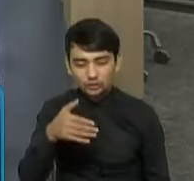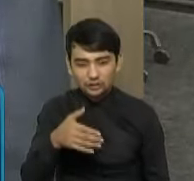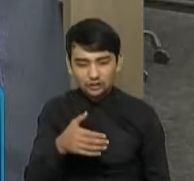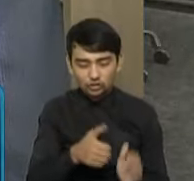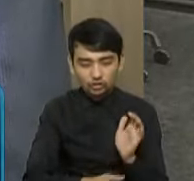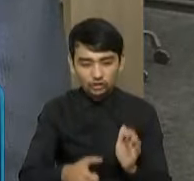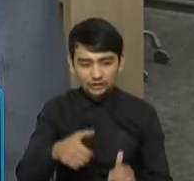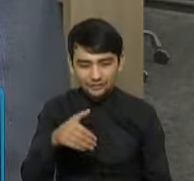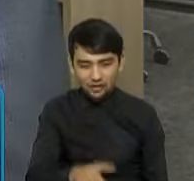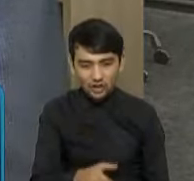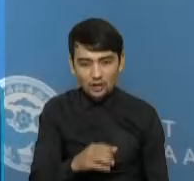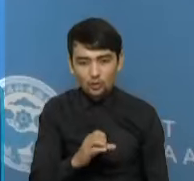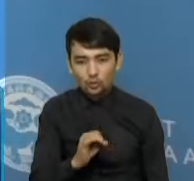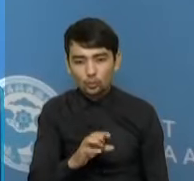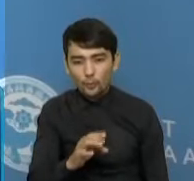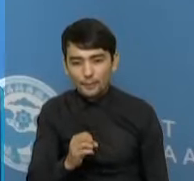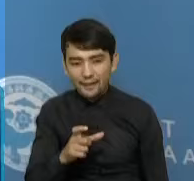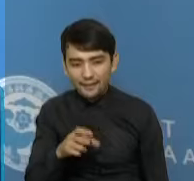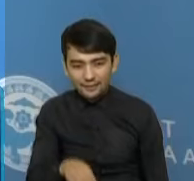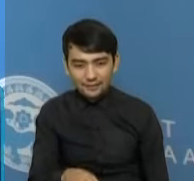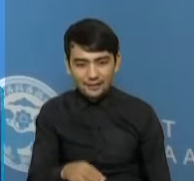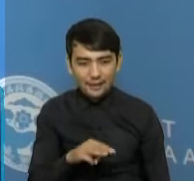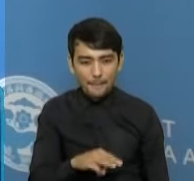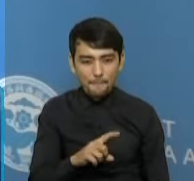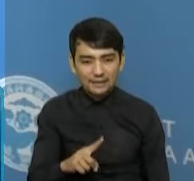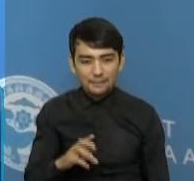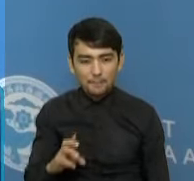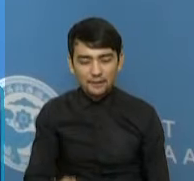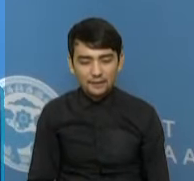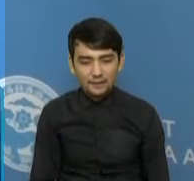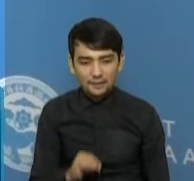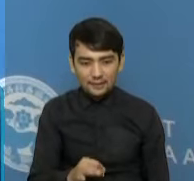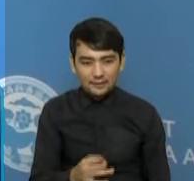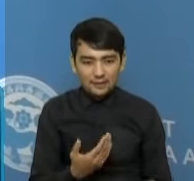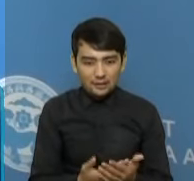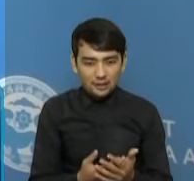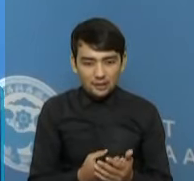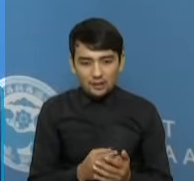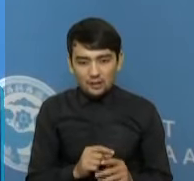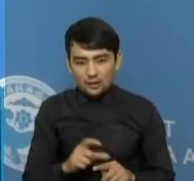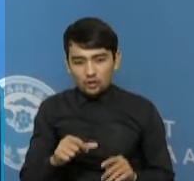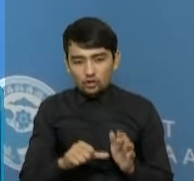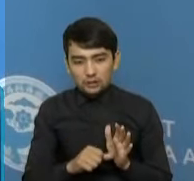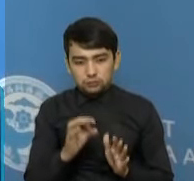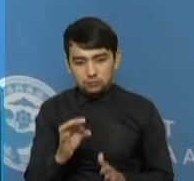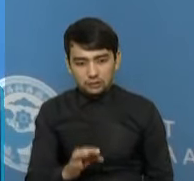тысяч субъектов МСБ. По сравнению с аналогичным периодом, рост составил почти